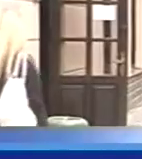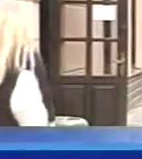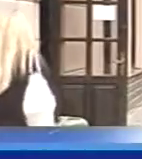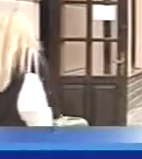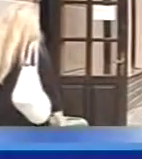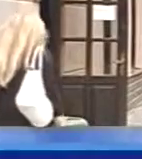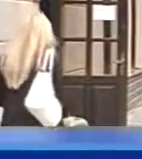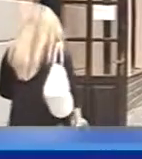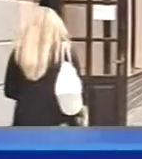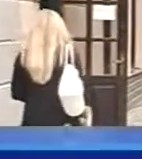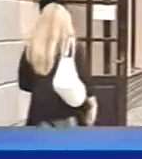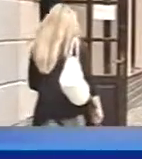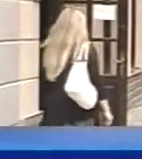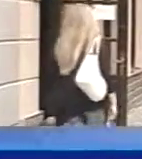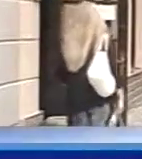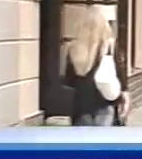МУЗЫКАЛЬНАЯ ЗАСТАВКА